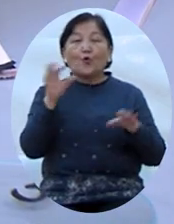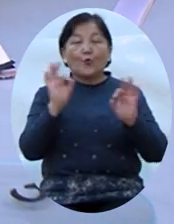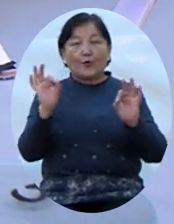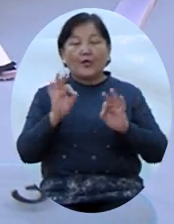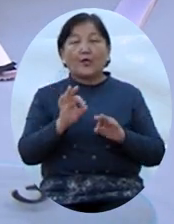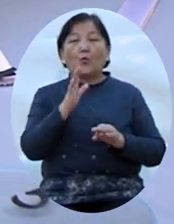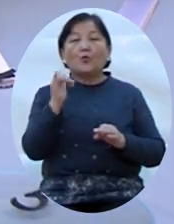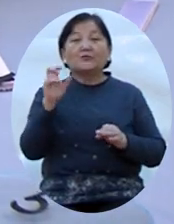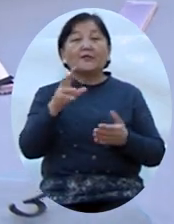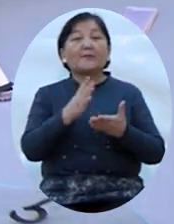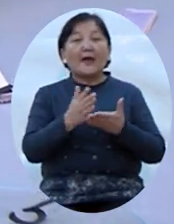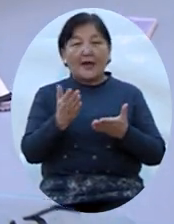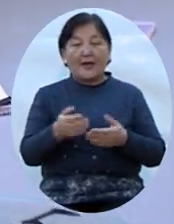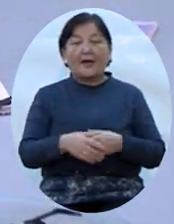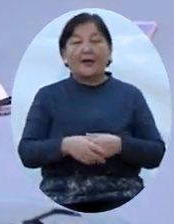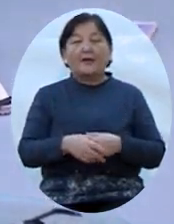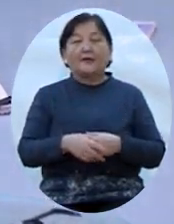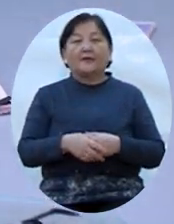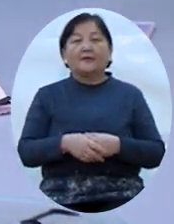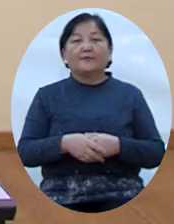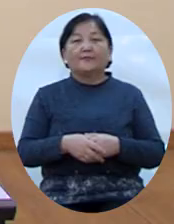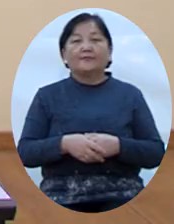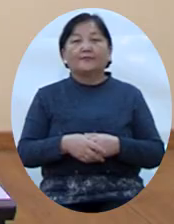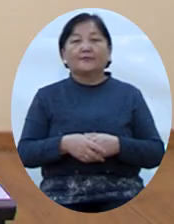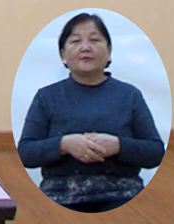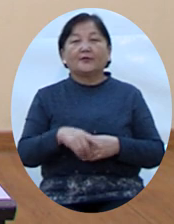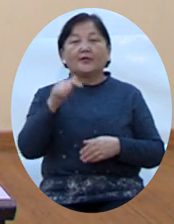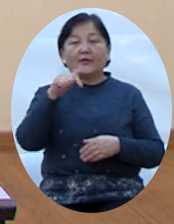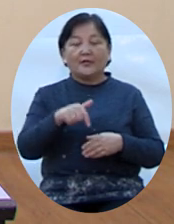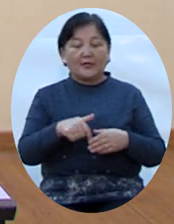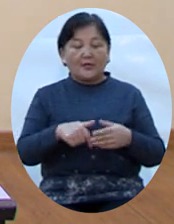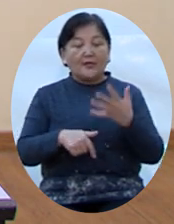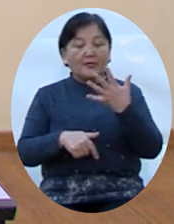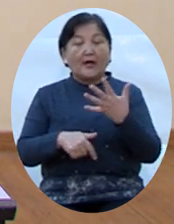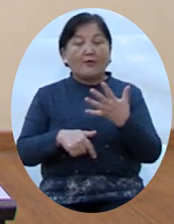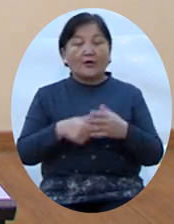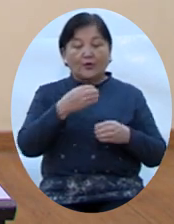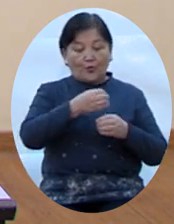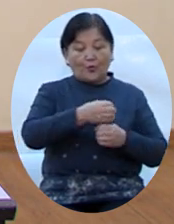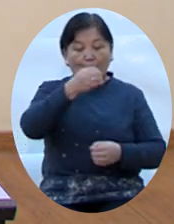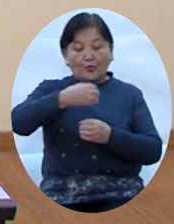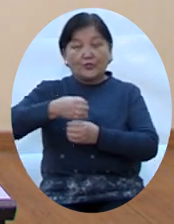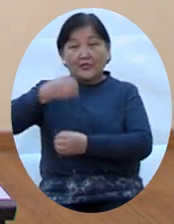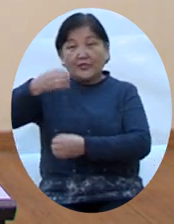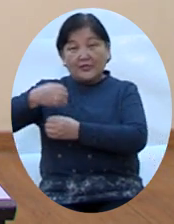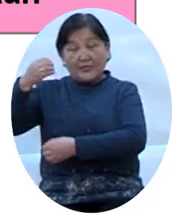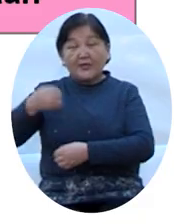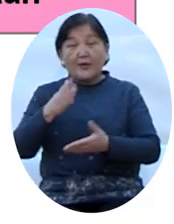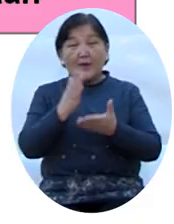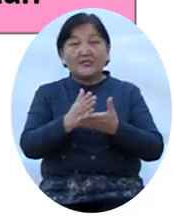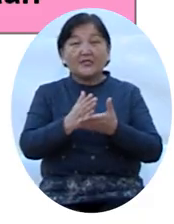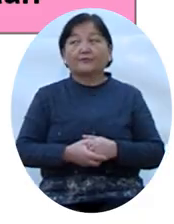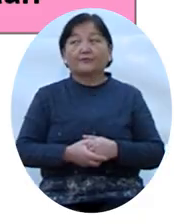өнгөгүй индикатор байдаг. За тэгэхээр мөн адил фенол фтлений индикаторыг уусамл тус бүр дээрээ тусааж өнгийг